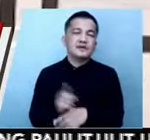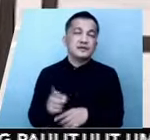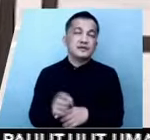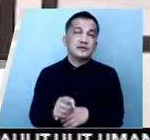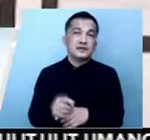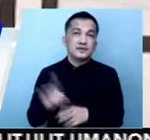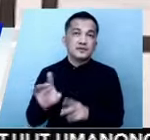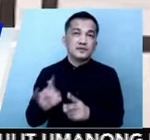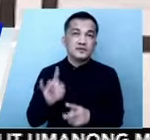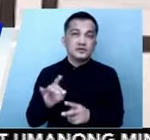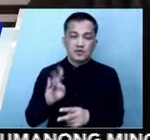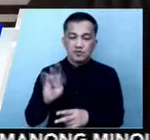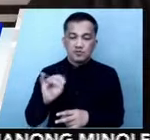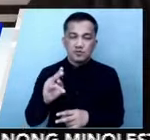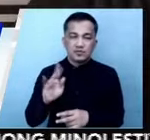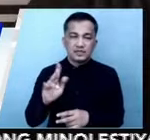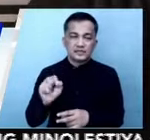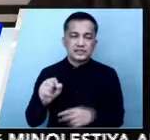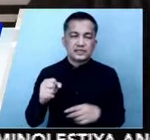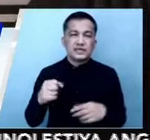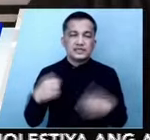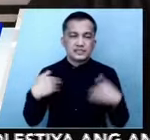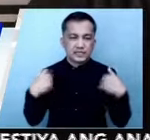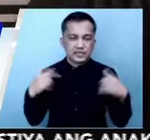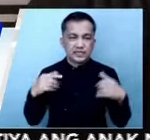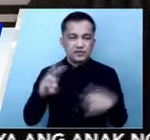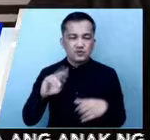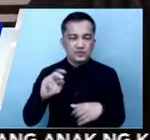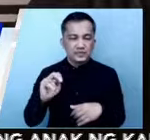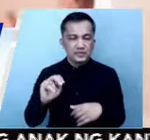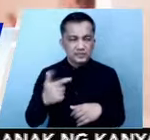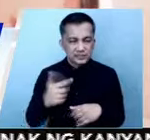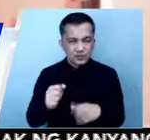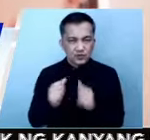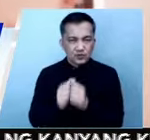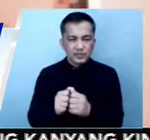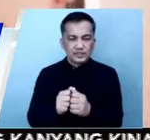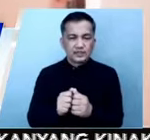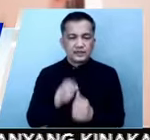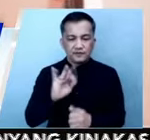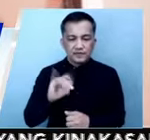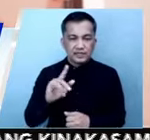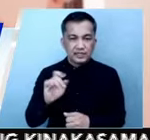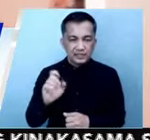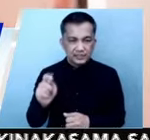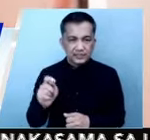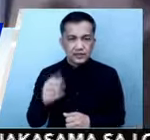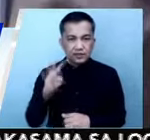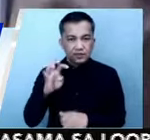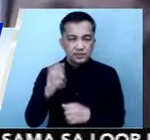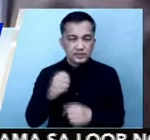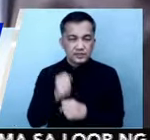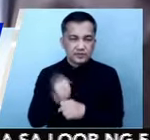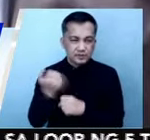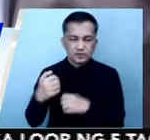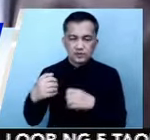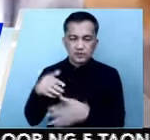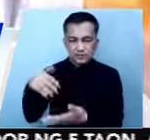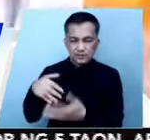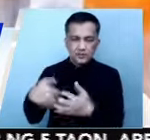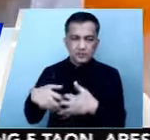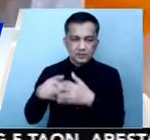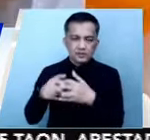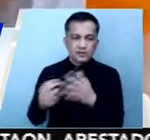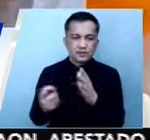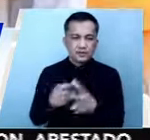boneless chicken wings na may filling inside. Noong fourth year kami, in-implement namin. Nag-aaral pa raw sila nang itayo ang unang branch noong 2022